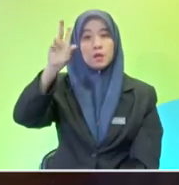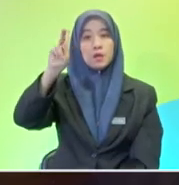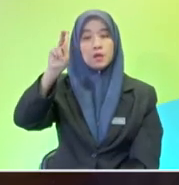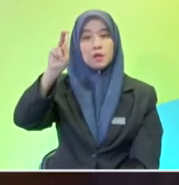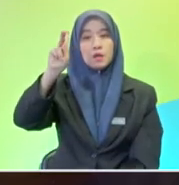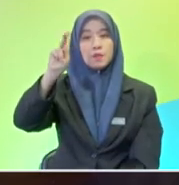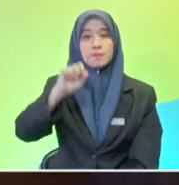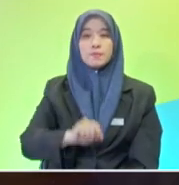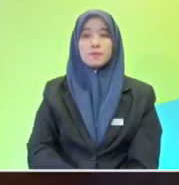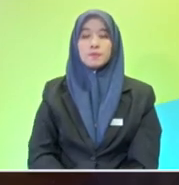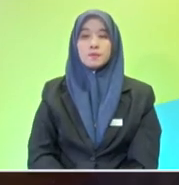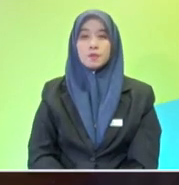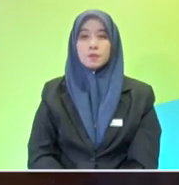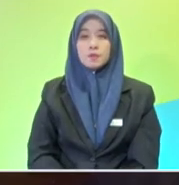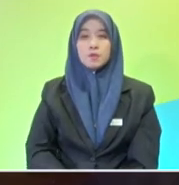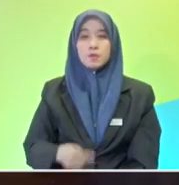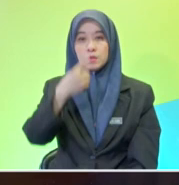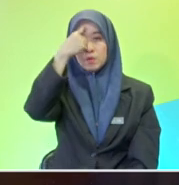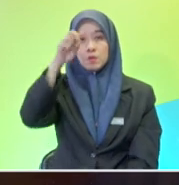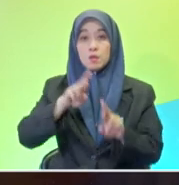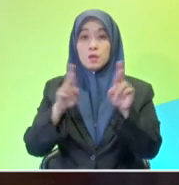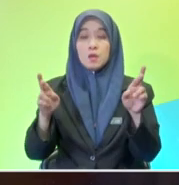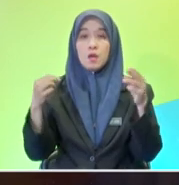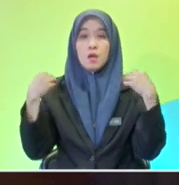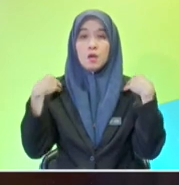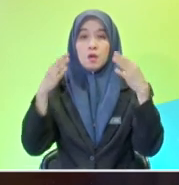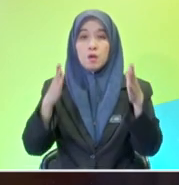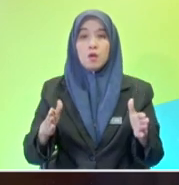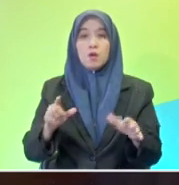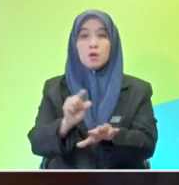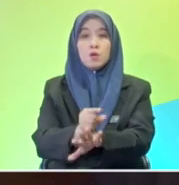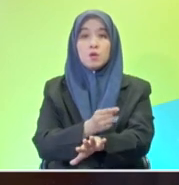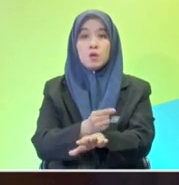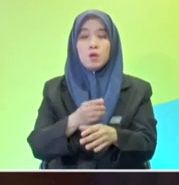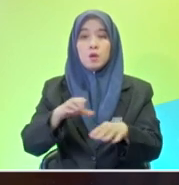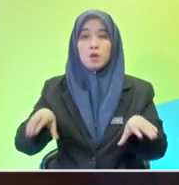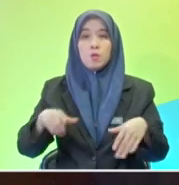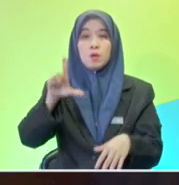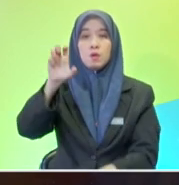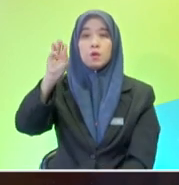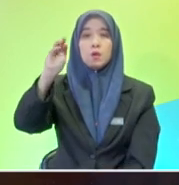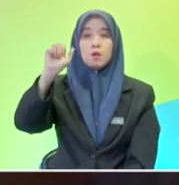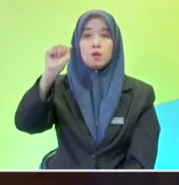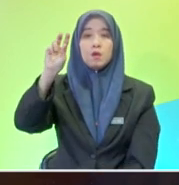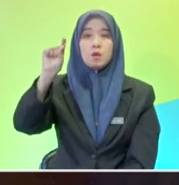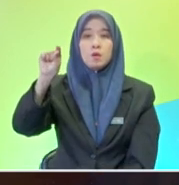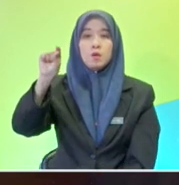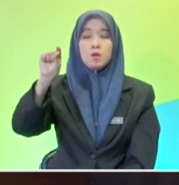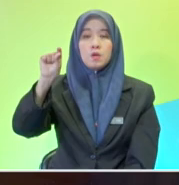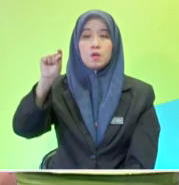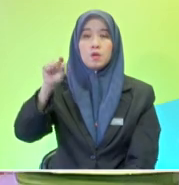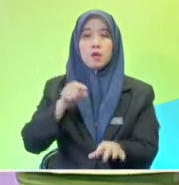orang mula sel guna buat Lemang Tu kan menggunakan daun lerk untuk buat Lemang okey ni daun lerek daun dia